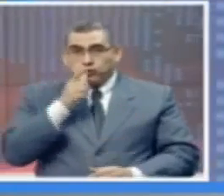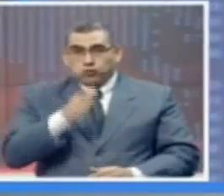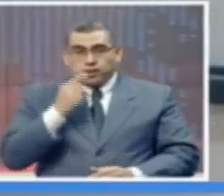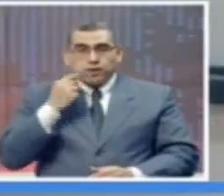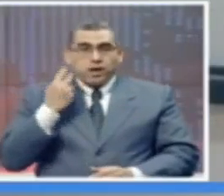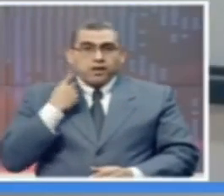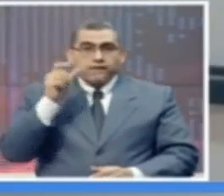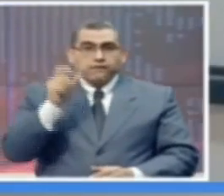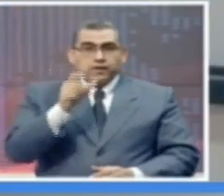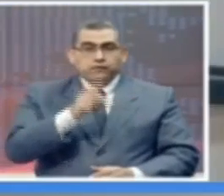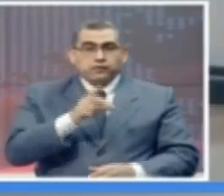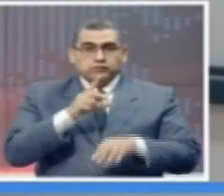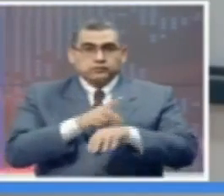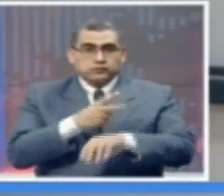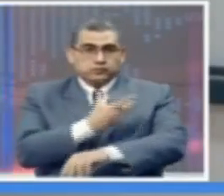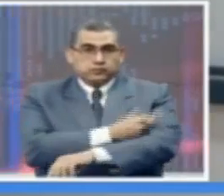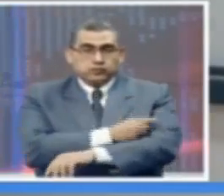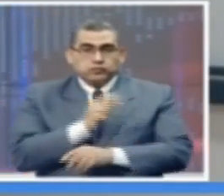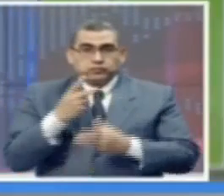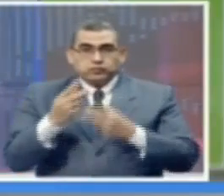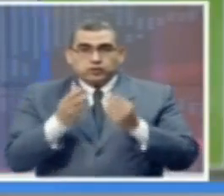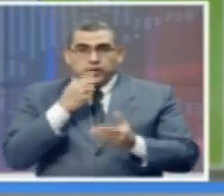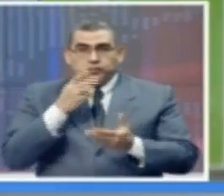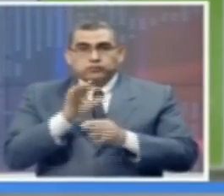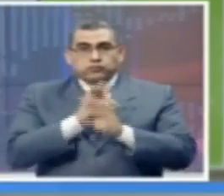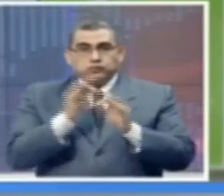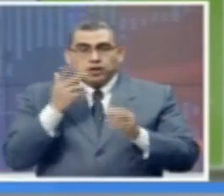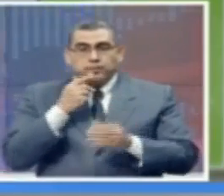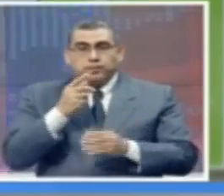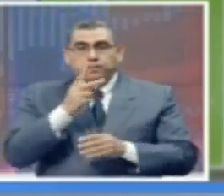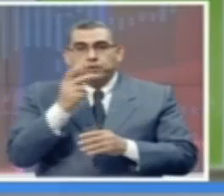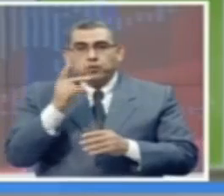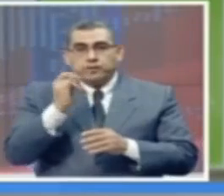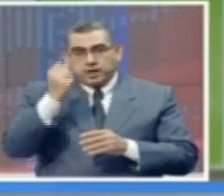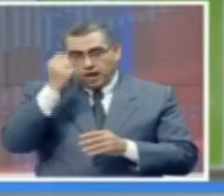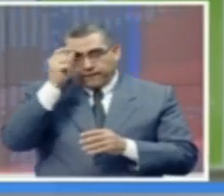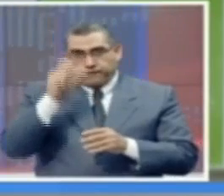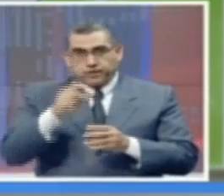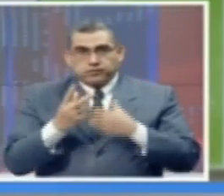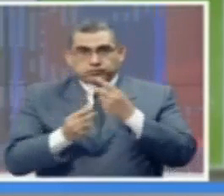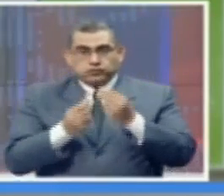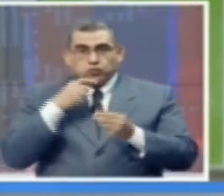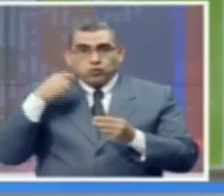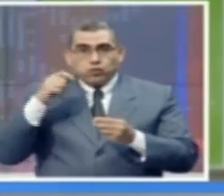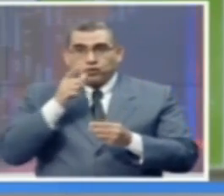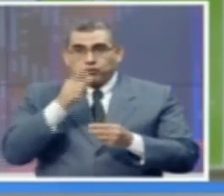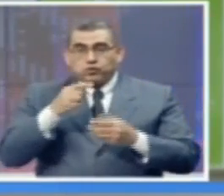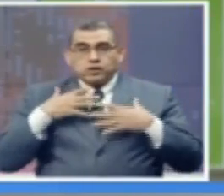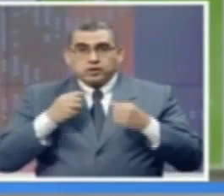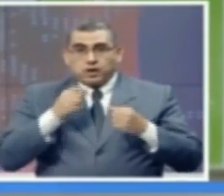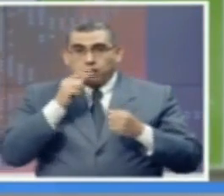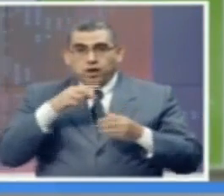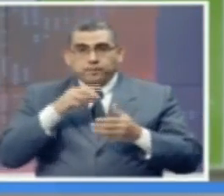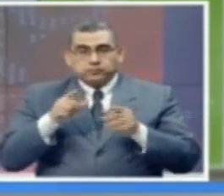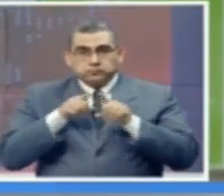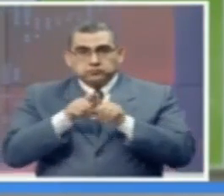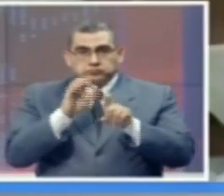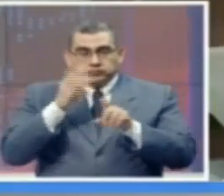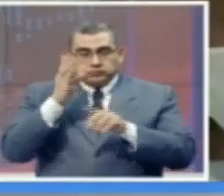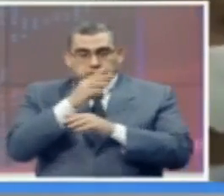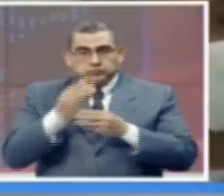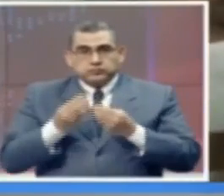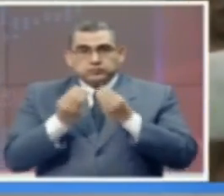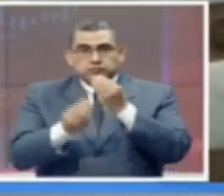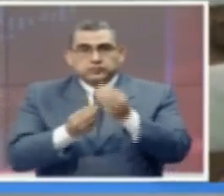عدد الأشخاص الذين أتموا جرعتي اللقاح بلغ أكثر من ربع مليون شخص. وذكرت الوزارة أن ذلك يأتي تماشيا مع خطة